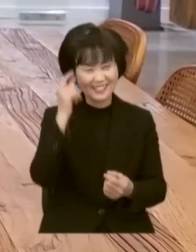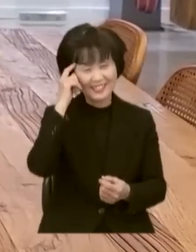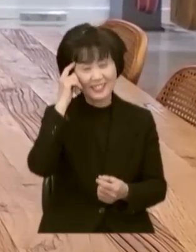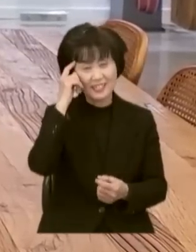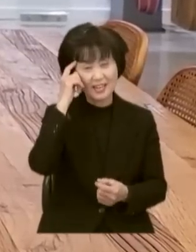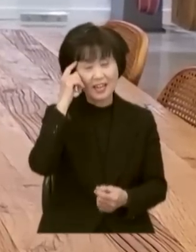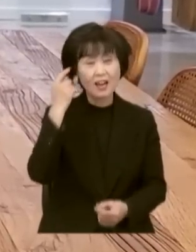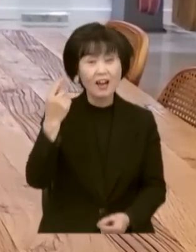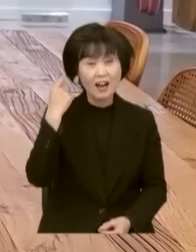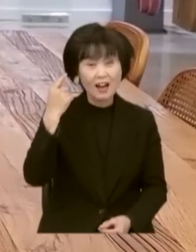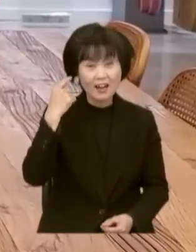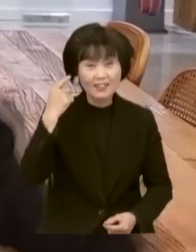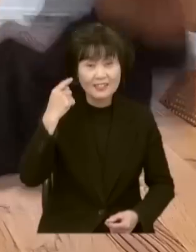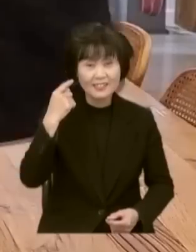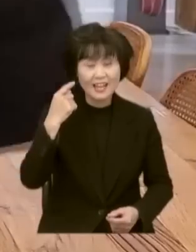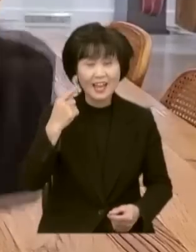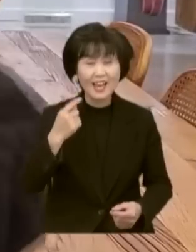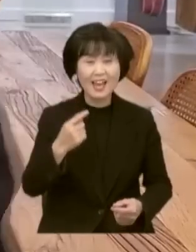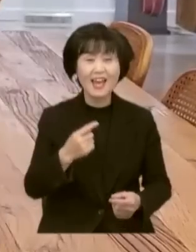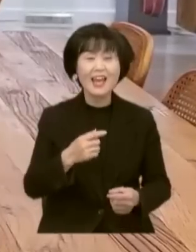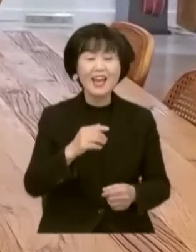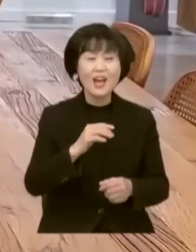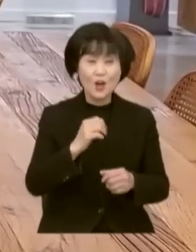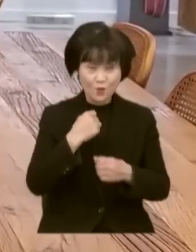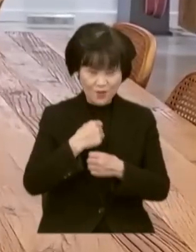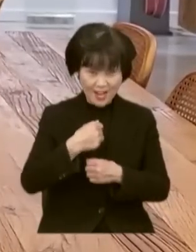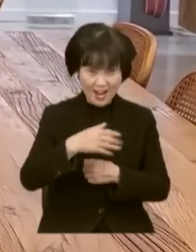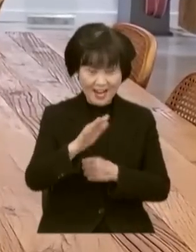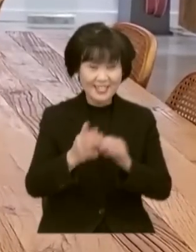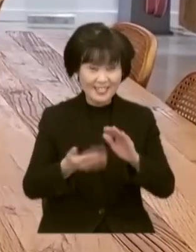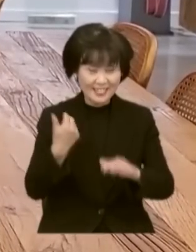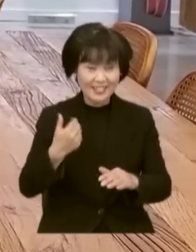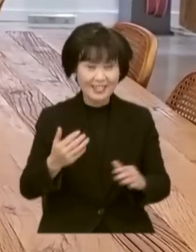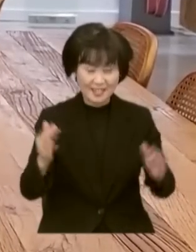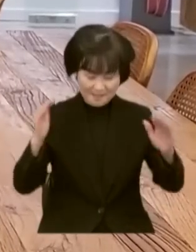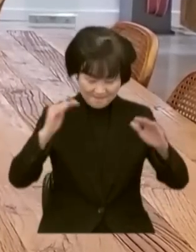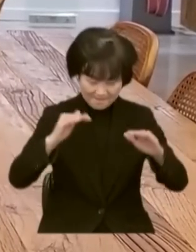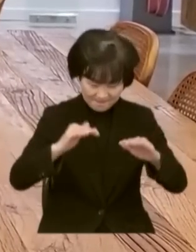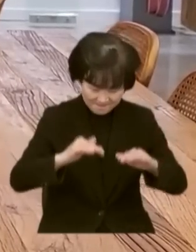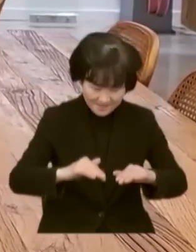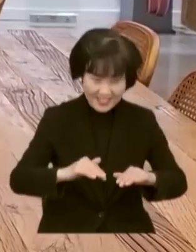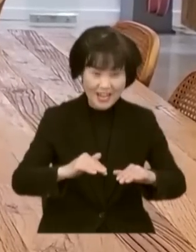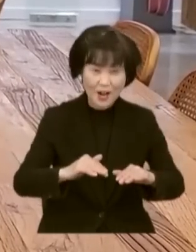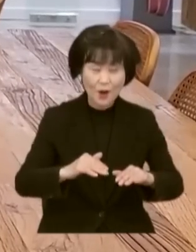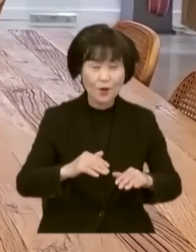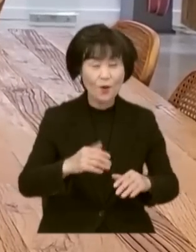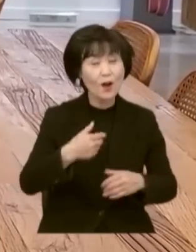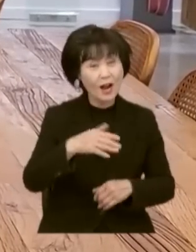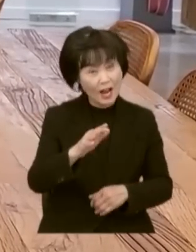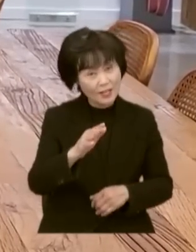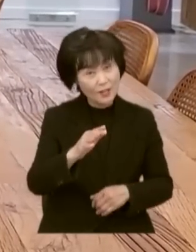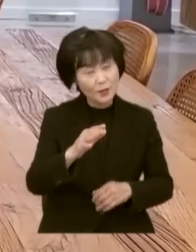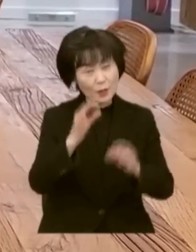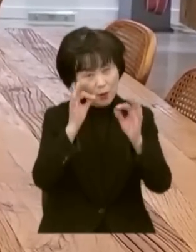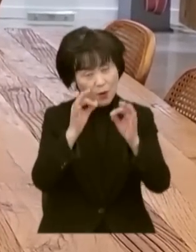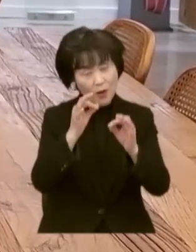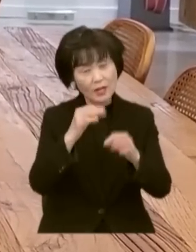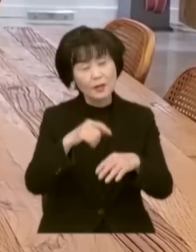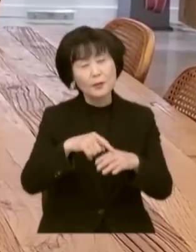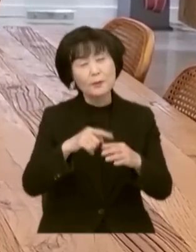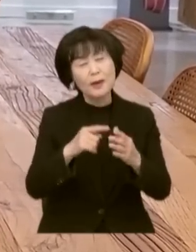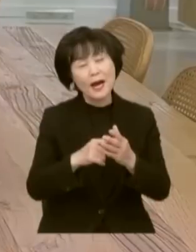성우 어제 조지안하고 이렇게 맞절하면서 군대로 들어가는 모습 보니까 나도 약간